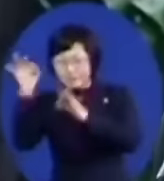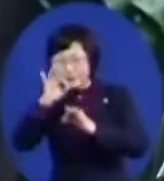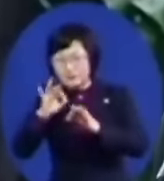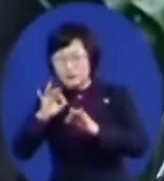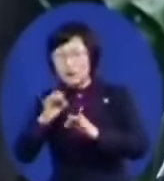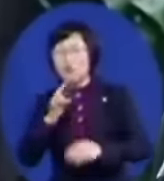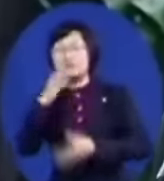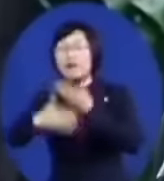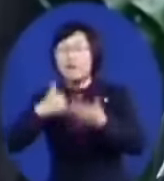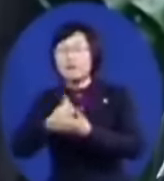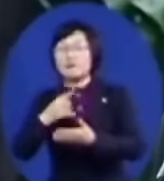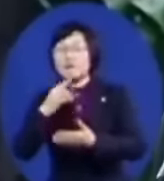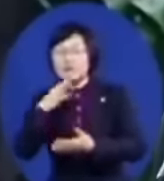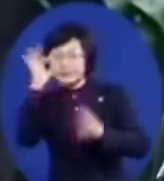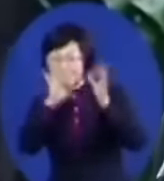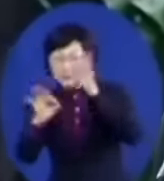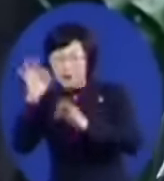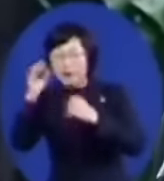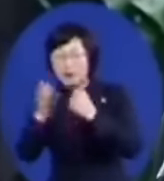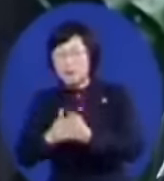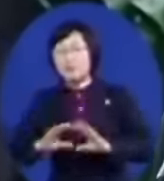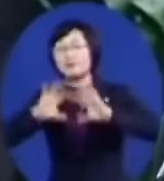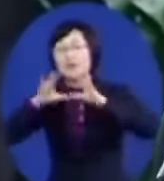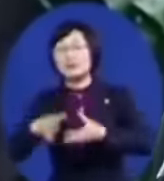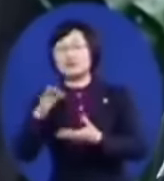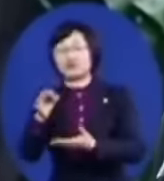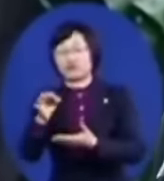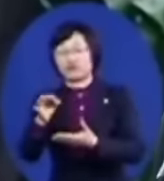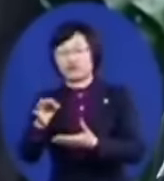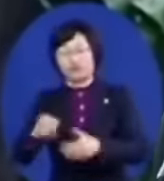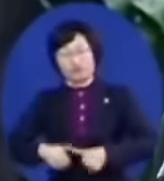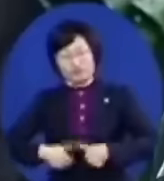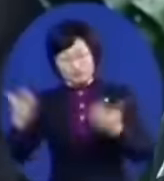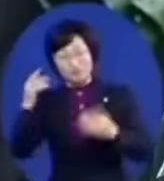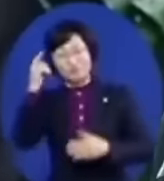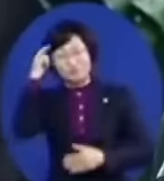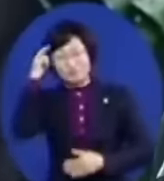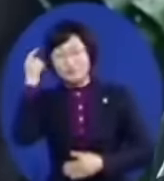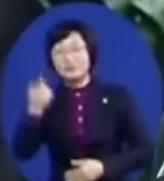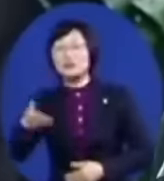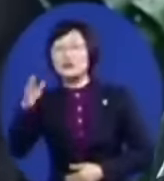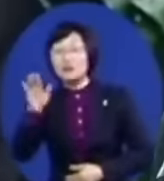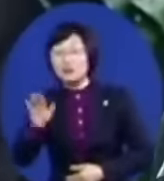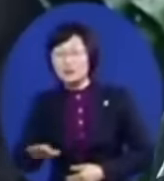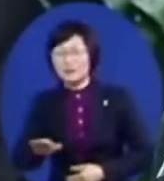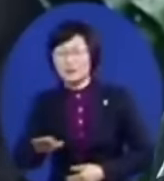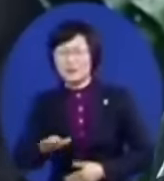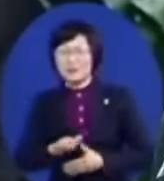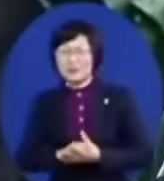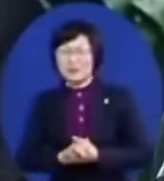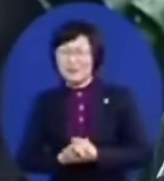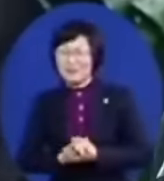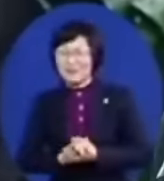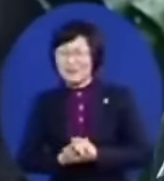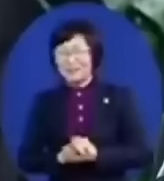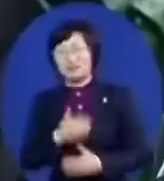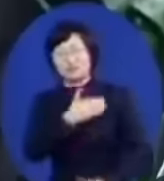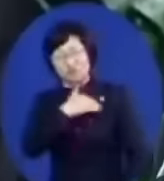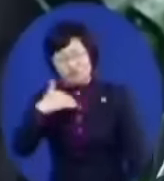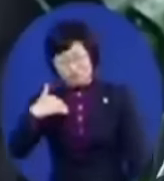오직 하나님만 찾으니까 세상 물질은 없다. 그래도 난 만족한다.